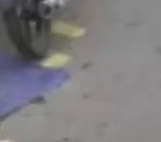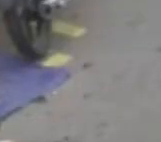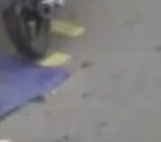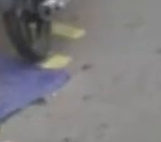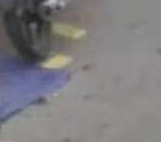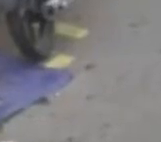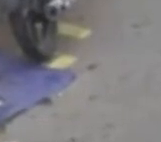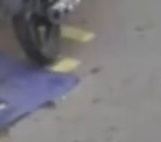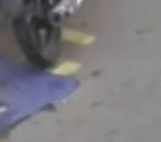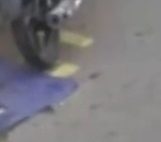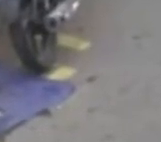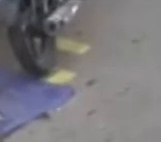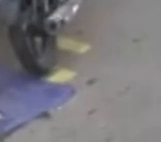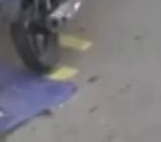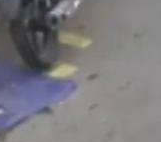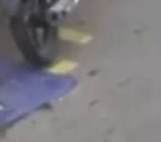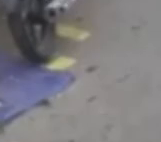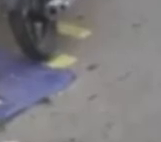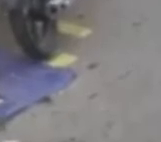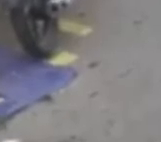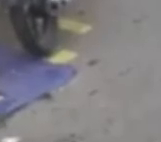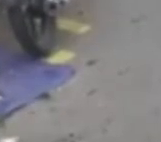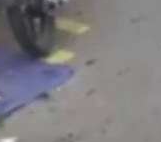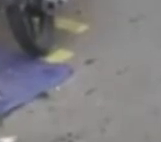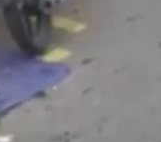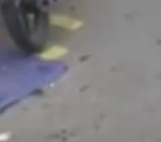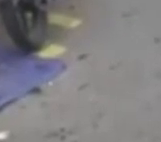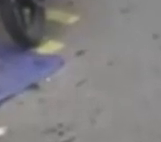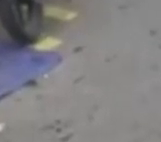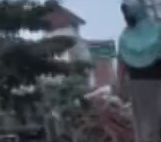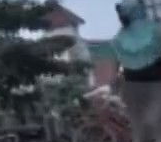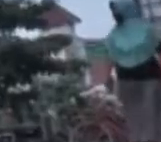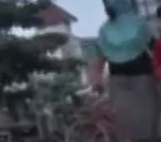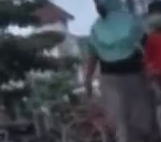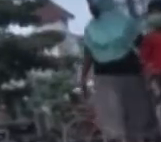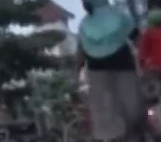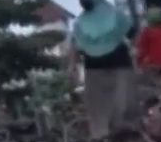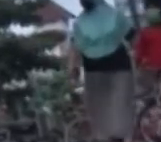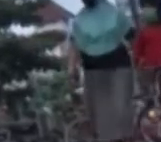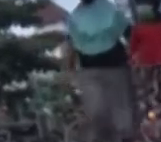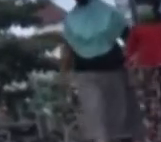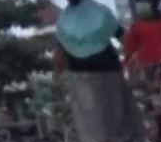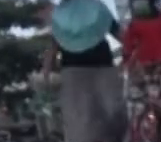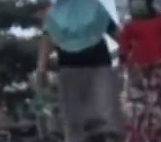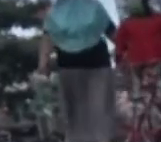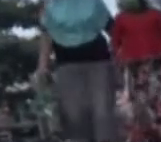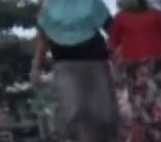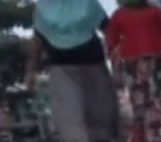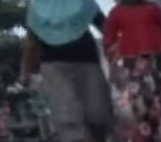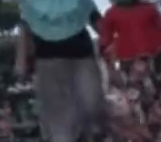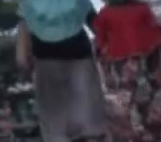kerajaan pembatasan sosial yang diterapkan membuat para pembeli kini merasa lebih aman dan nyaman bertransaksi meski demikian masih banyak